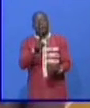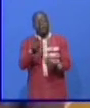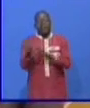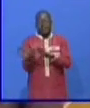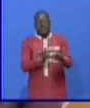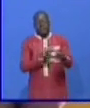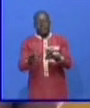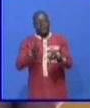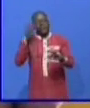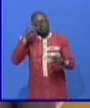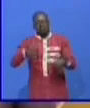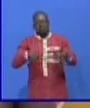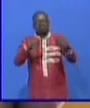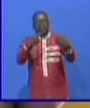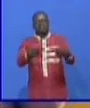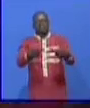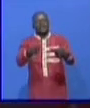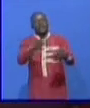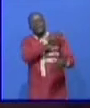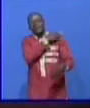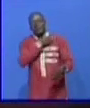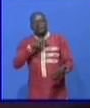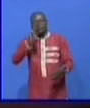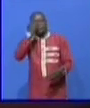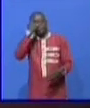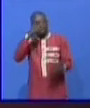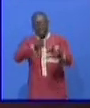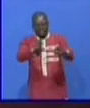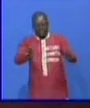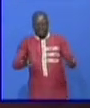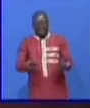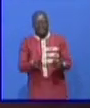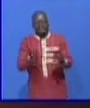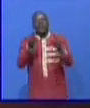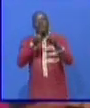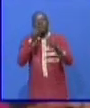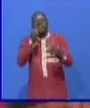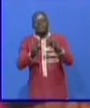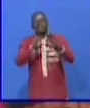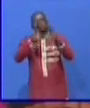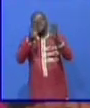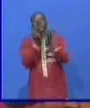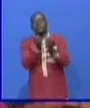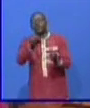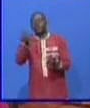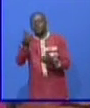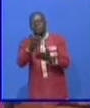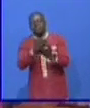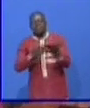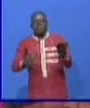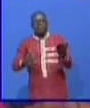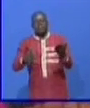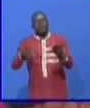termes de redevabilité et en termes de gouvernance locale au niveau de la commune, et d'autre part, de corriger